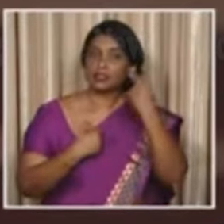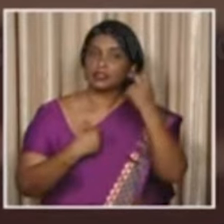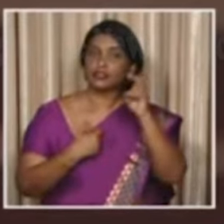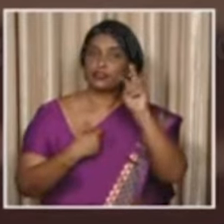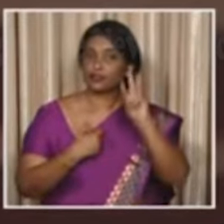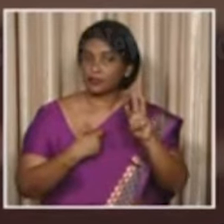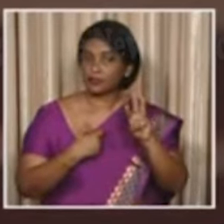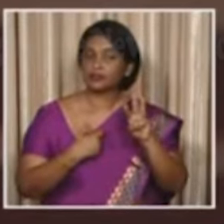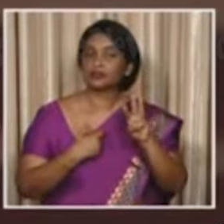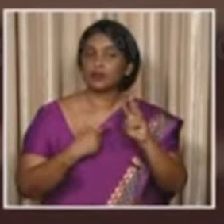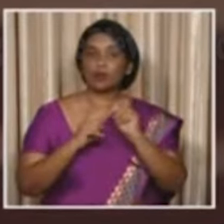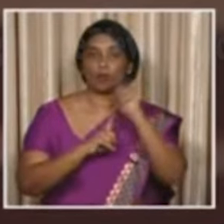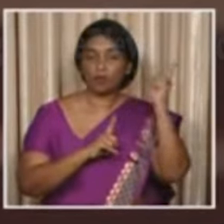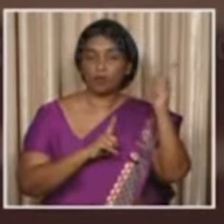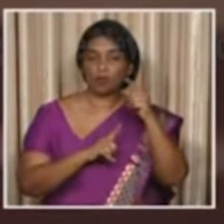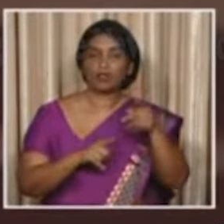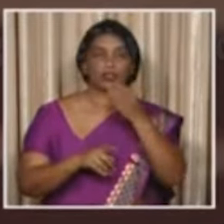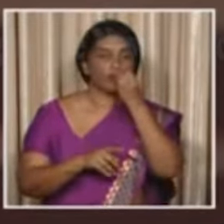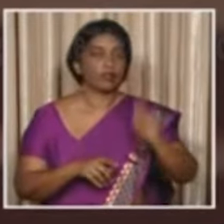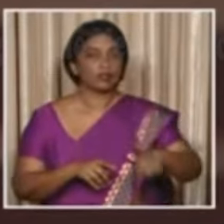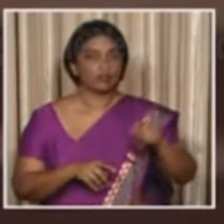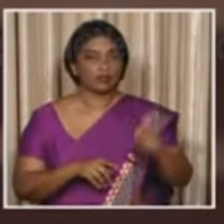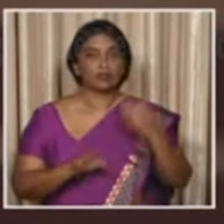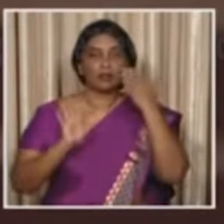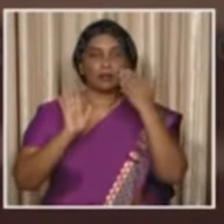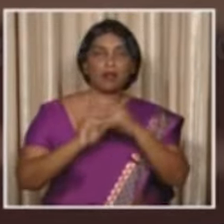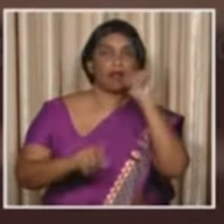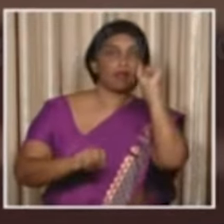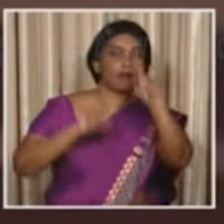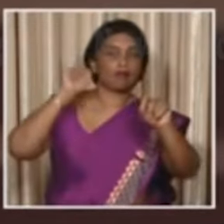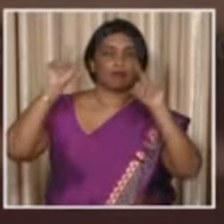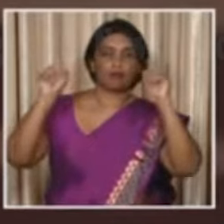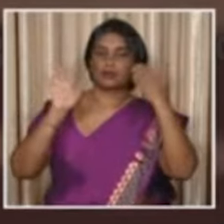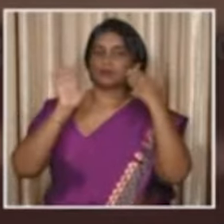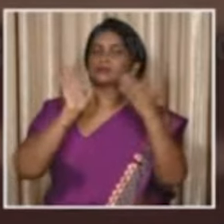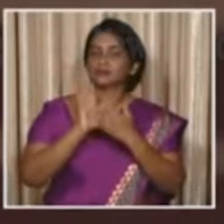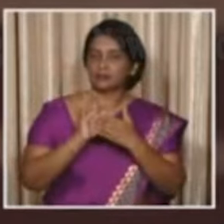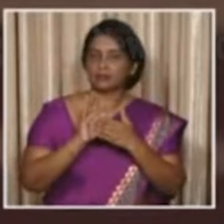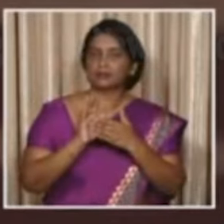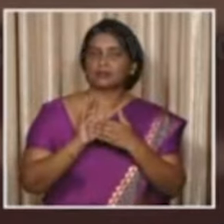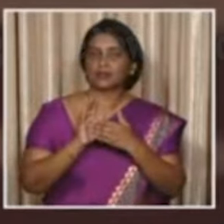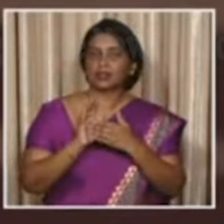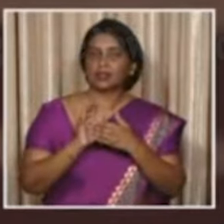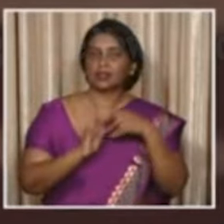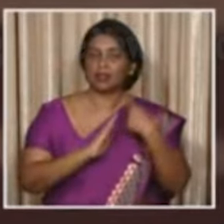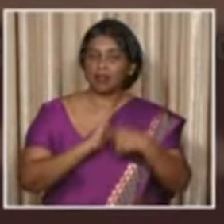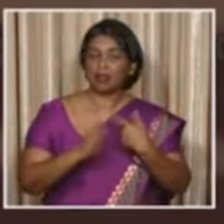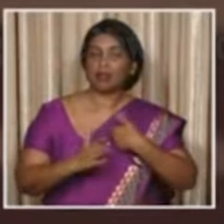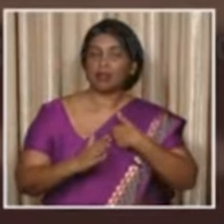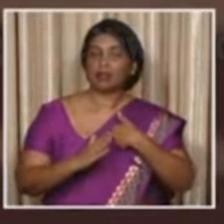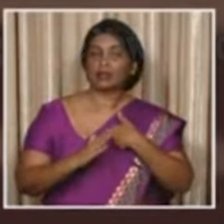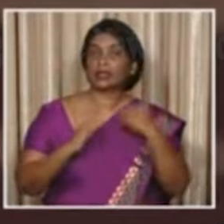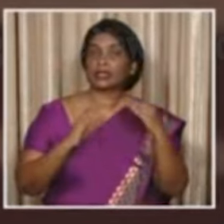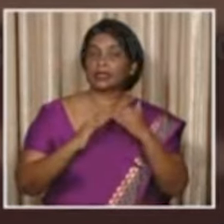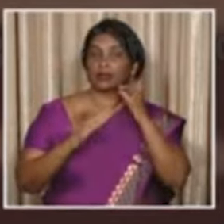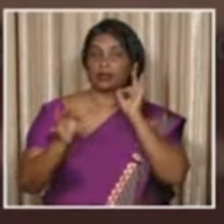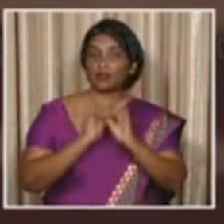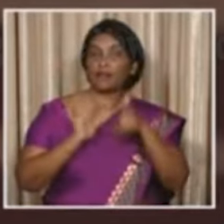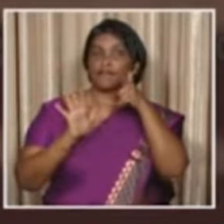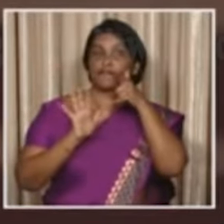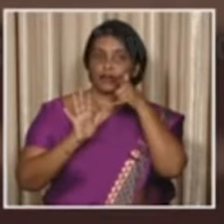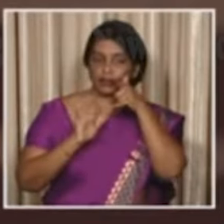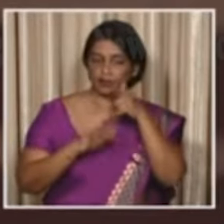2023 මම පොසොන් දවසේ දන්සල දෙනකොට මම පෙන්වුවා නම් ගන් ඇඩ්‍රස් ඔක්කොම දැම්මා මිනිස්සුන්ගේ. මොකද ලංකාවේ මගේ විතරයි තියෙන ගෙවල් ගිනි තියෙන වීඩියෝ